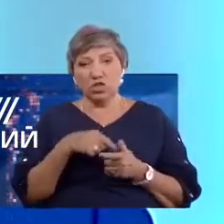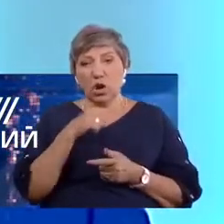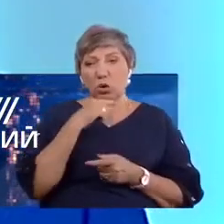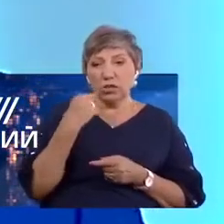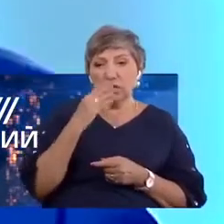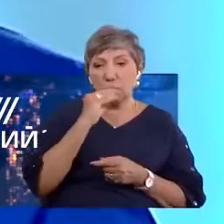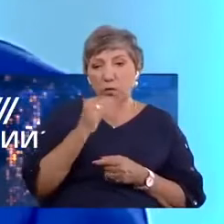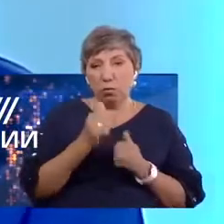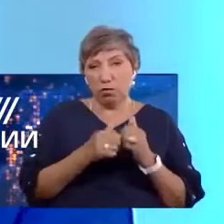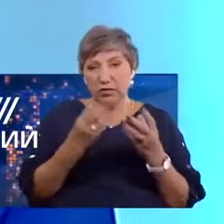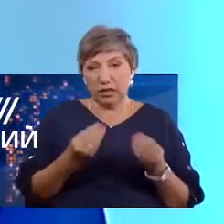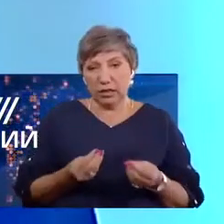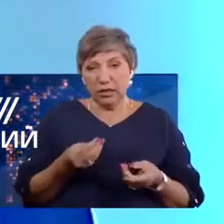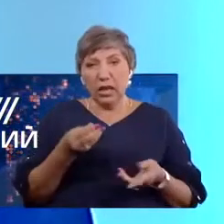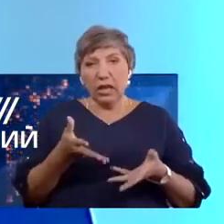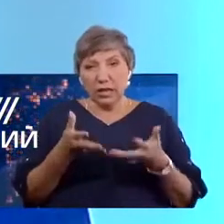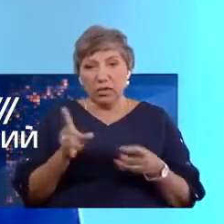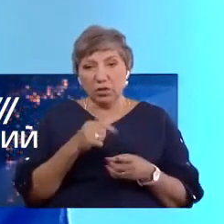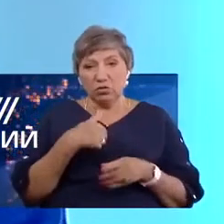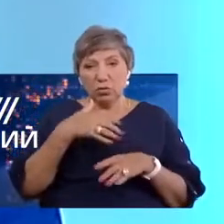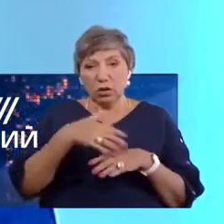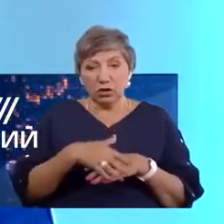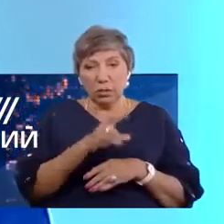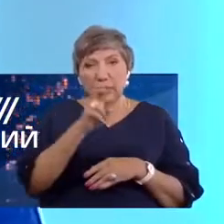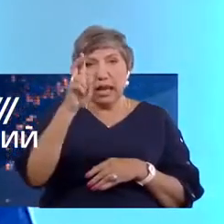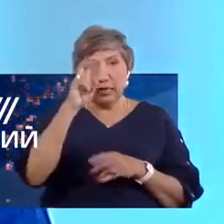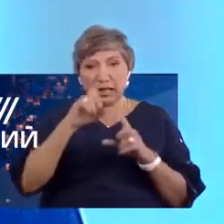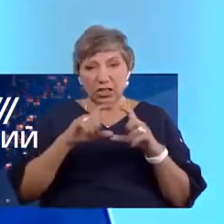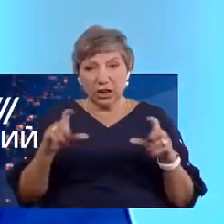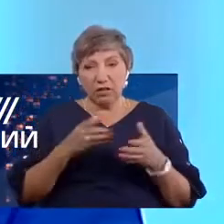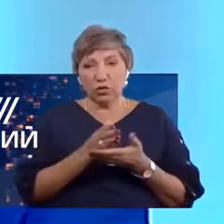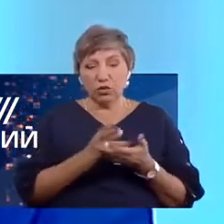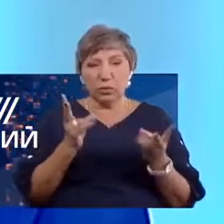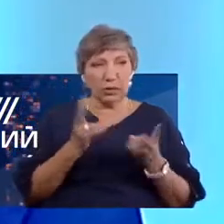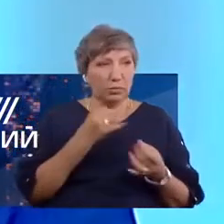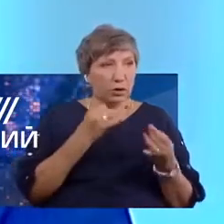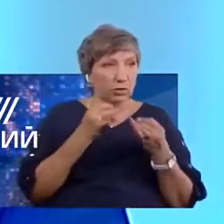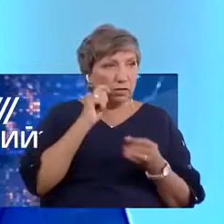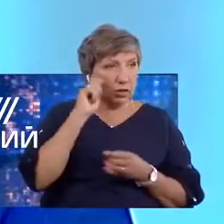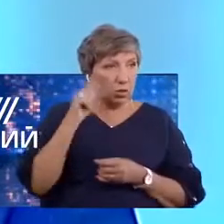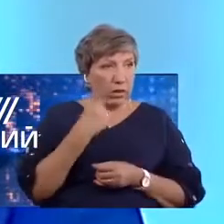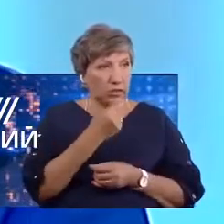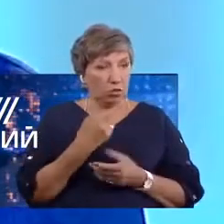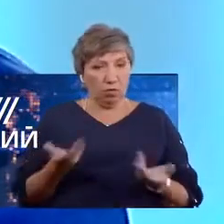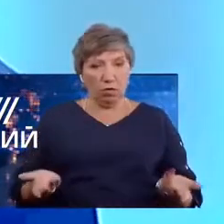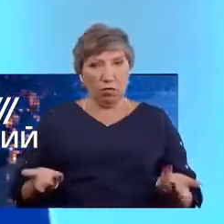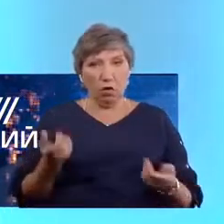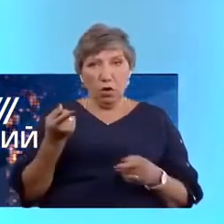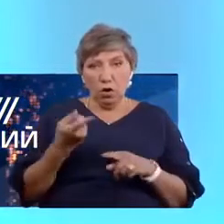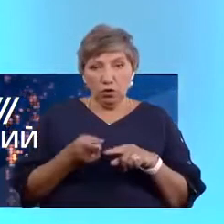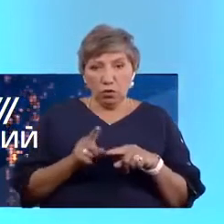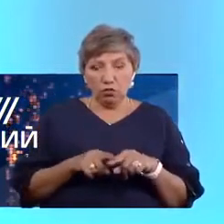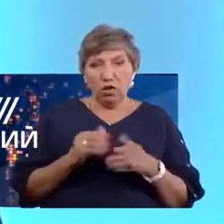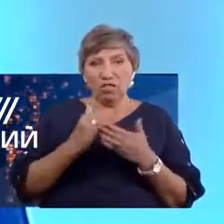мовою повсякденно. Ясно, що ми розуміємо, що на державній службі потрібно розмовляти українською мовою, тому що